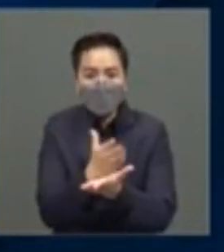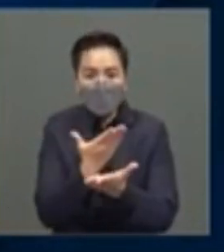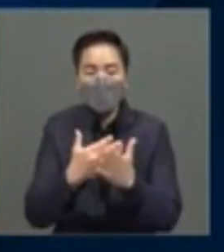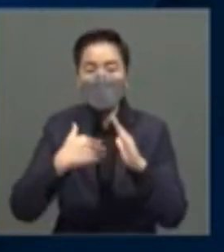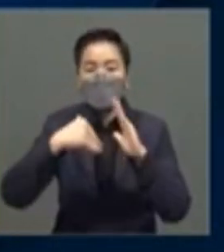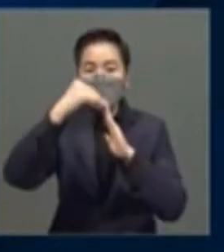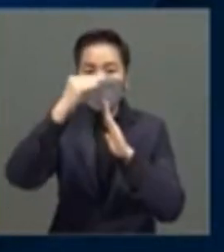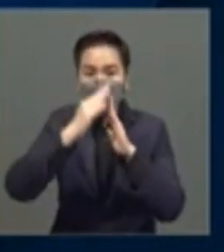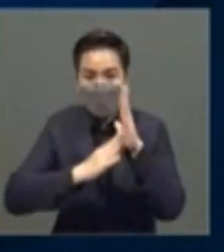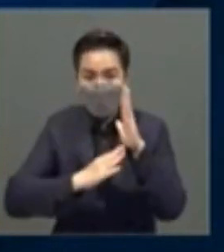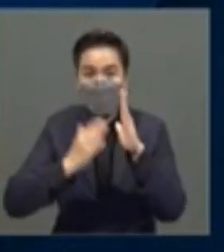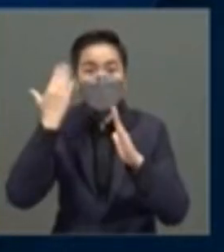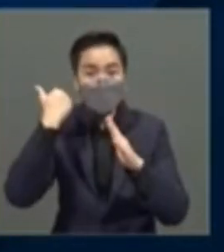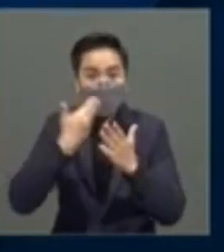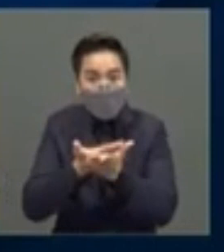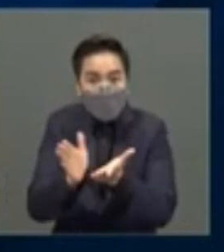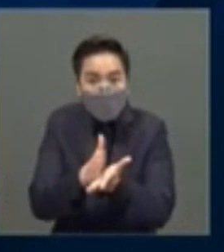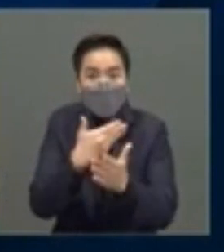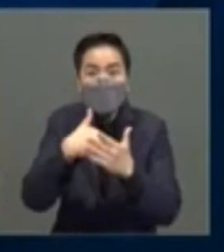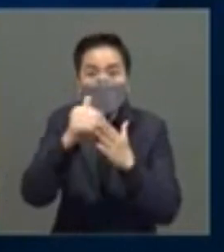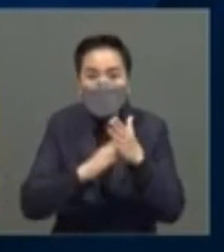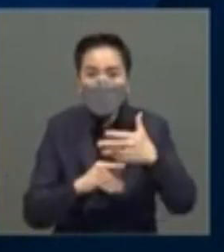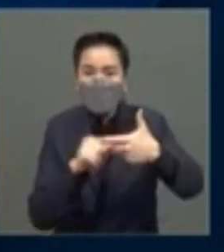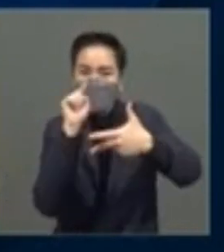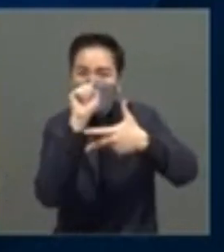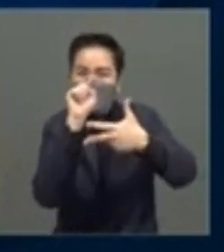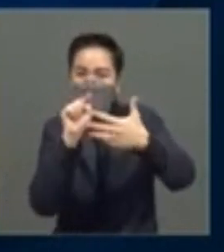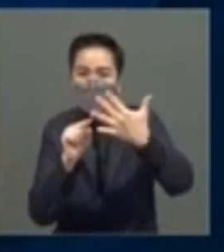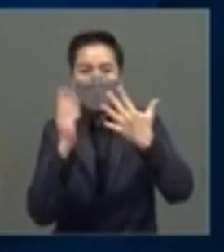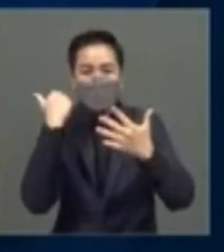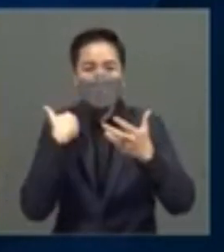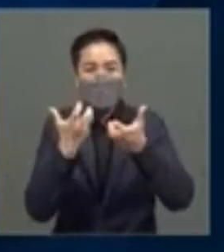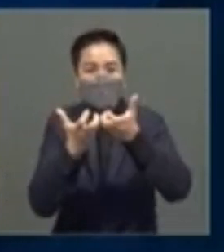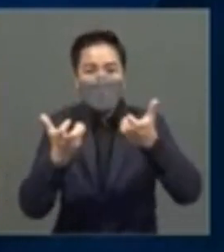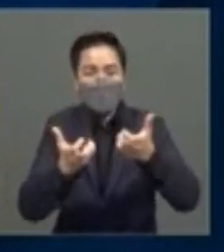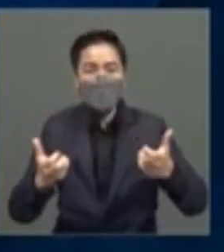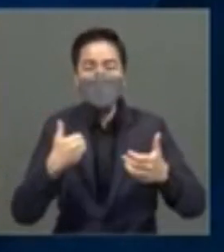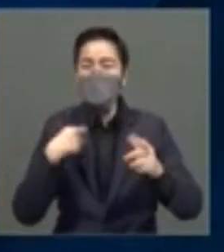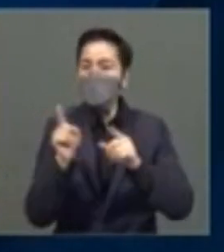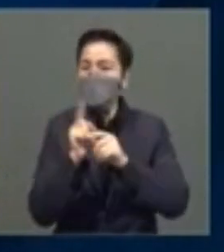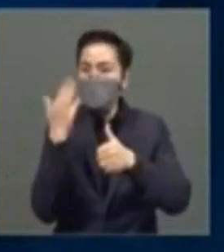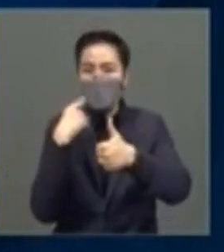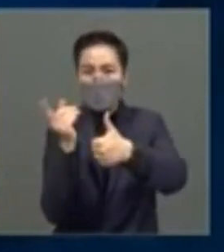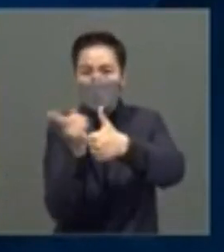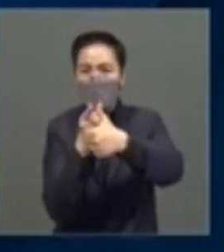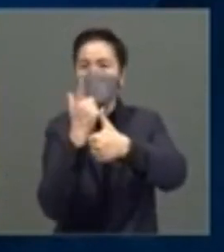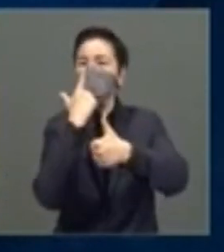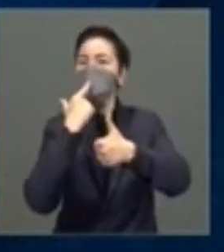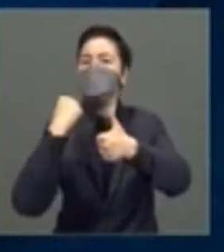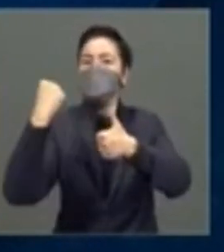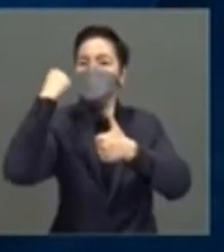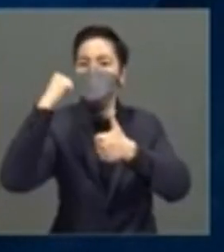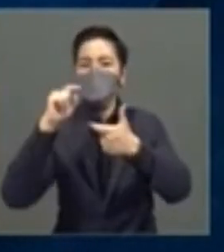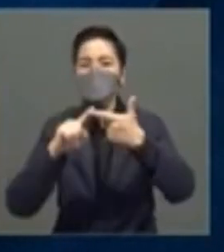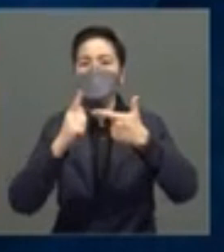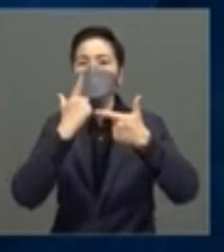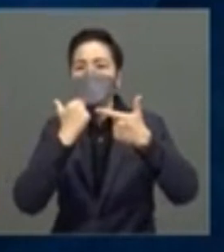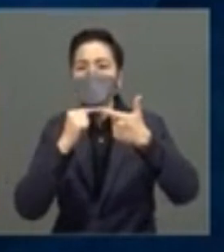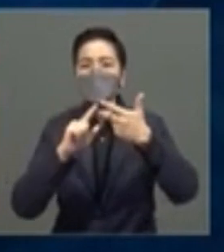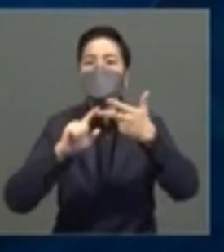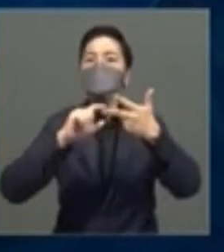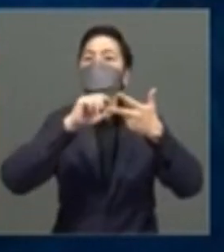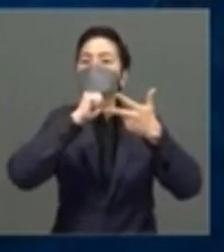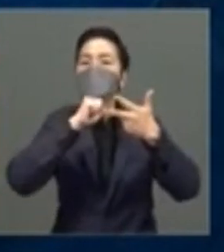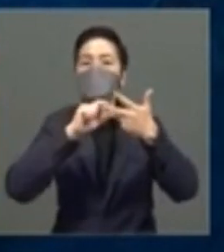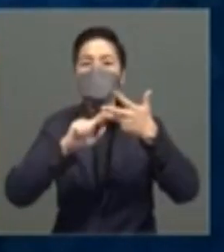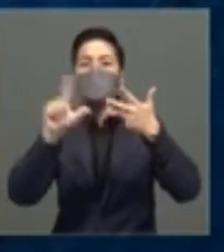สีของพื้นที่ที่ก่อนหน้านี้นะคะมีการแยกตั้งแต่เป็นสีแดงเข้มสีแดงสีส้มเ